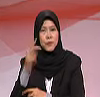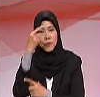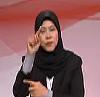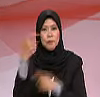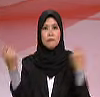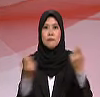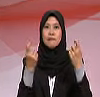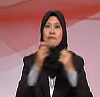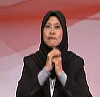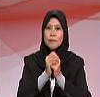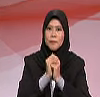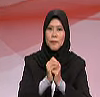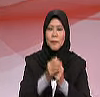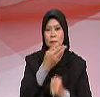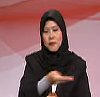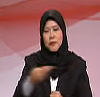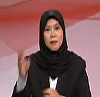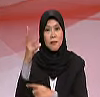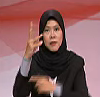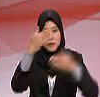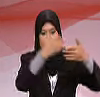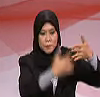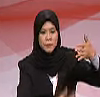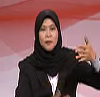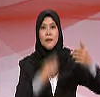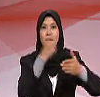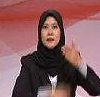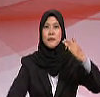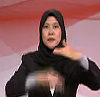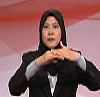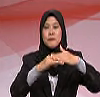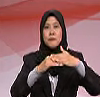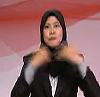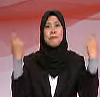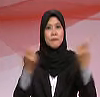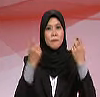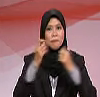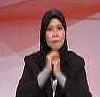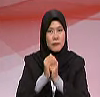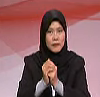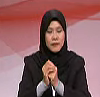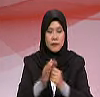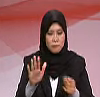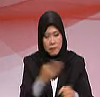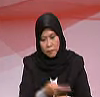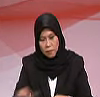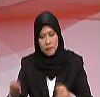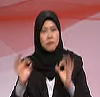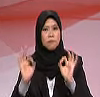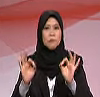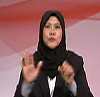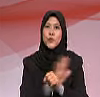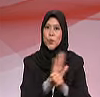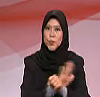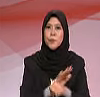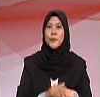Cina, termasuk 16 jenis barangan di bawah skim harga maksimum musim perayaan, dijamin mencukupi. Ini dipastikan